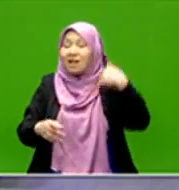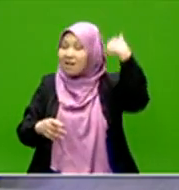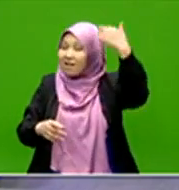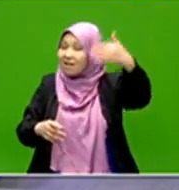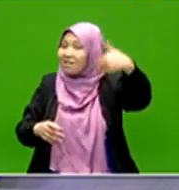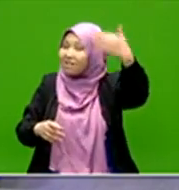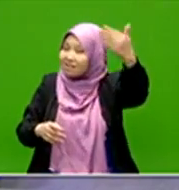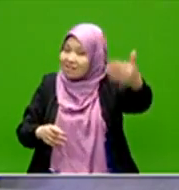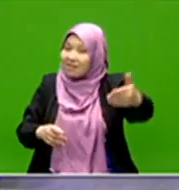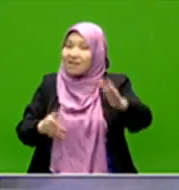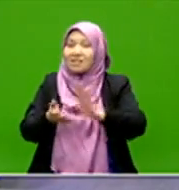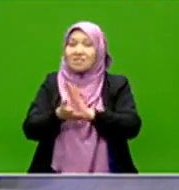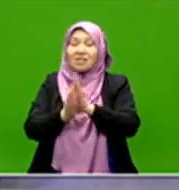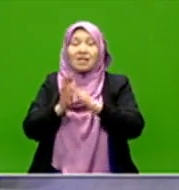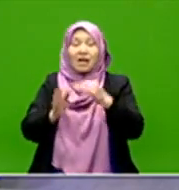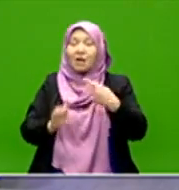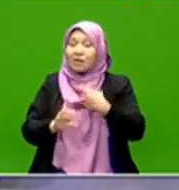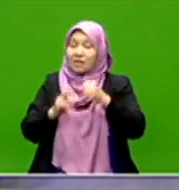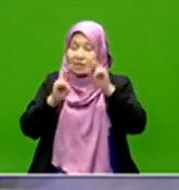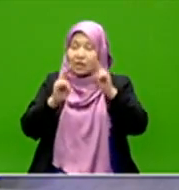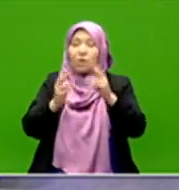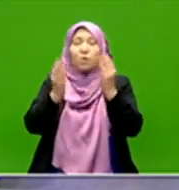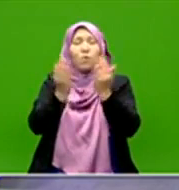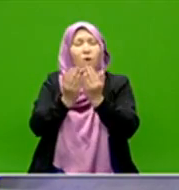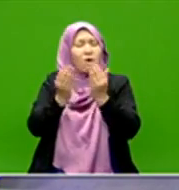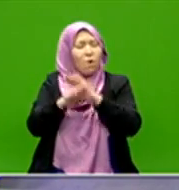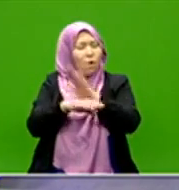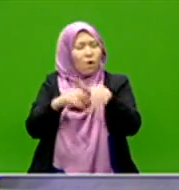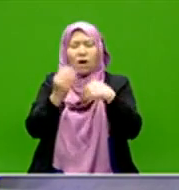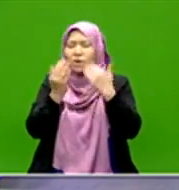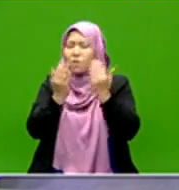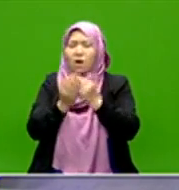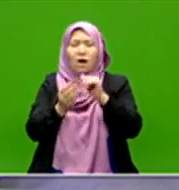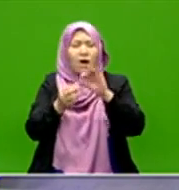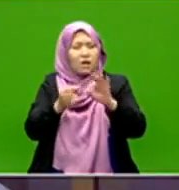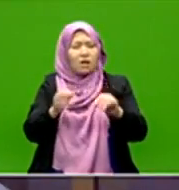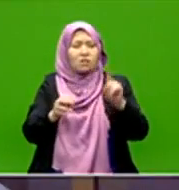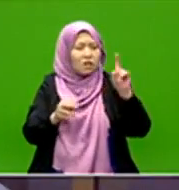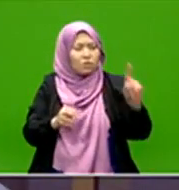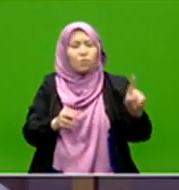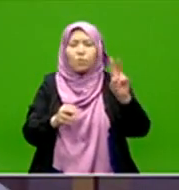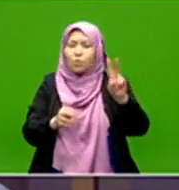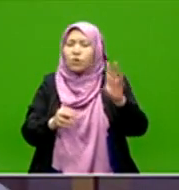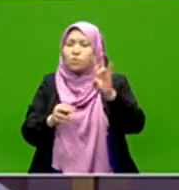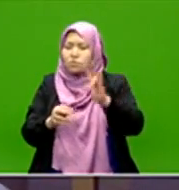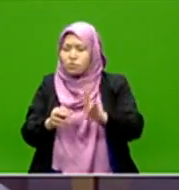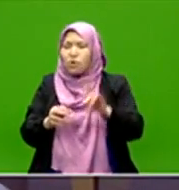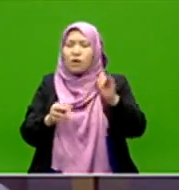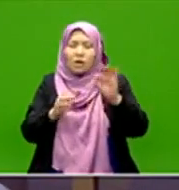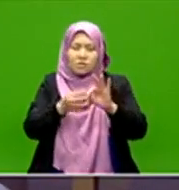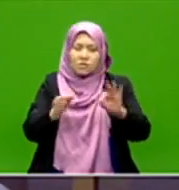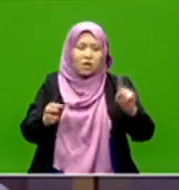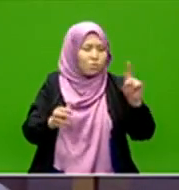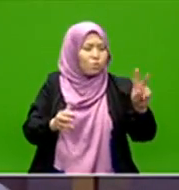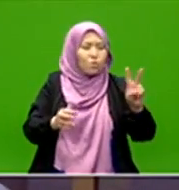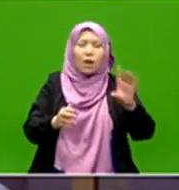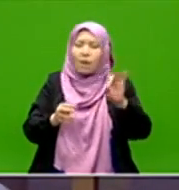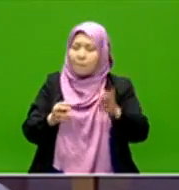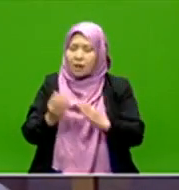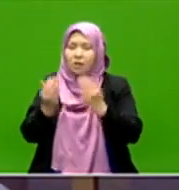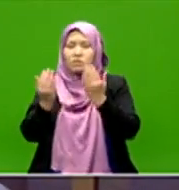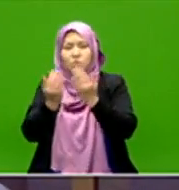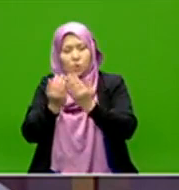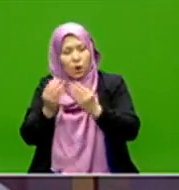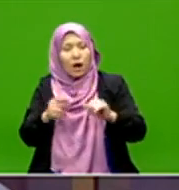itu kalau kita perasan doa-doa saja ustaz, ya. Ayat 127 pun ada doa, ayat 128 pun ada doa,